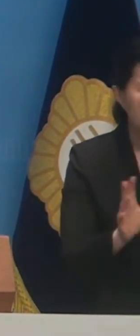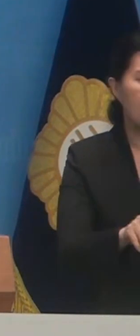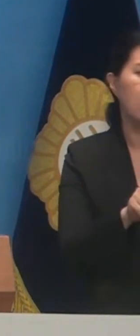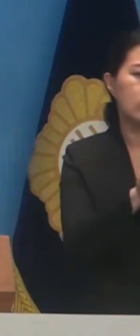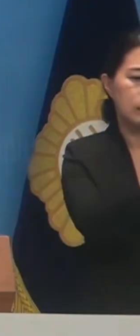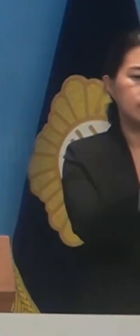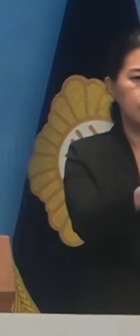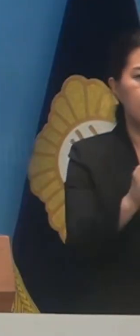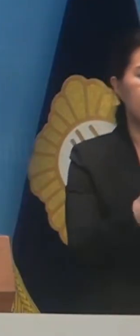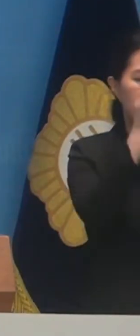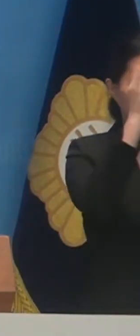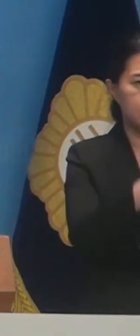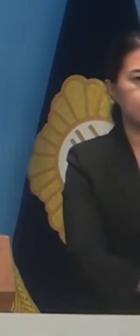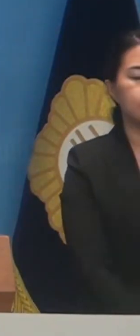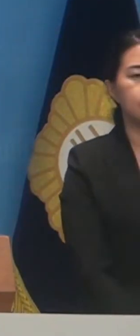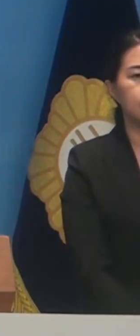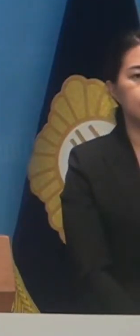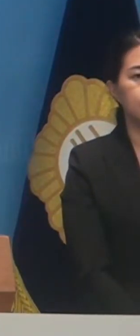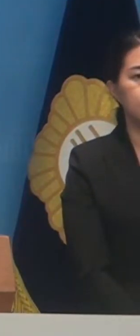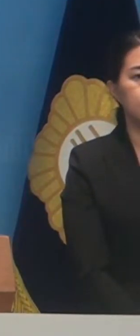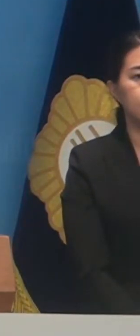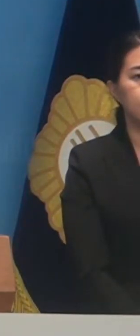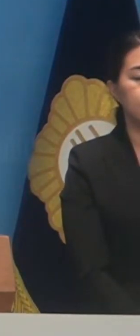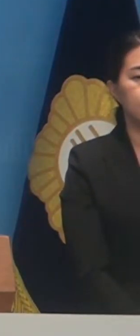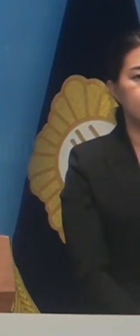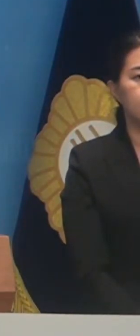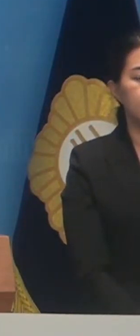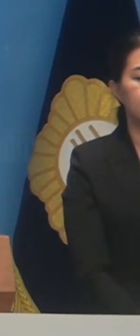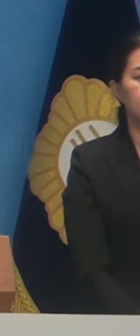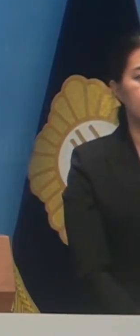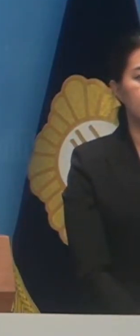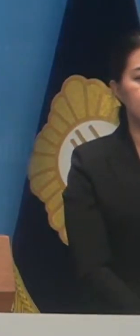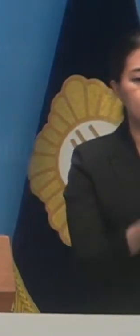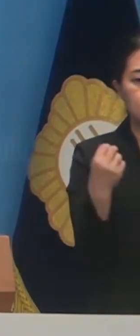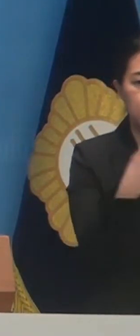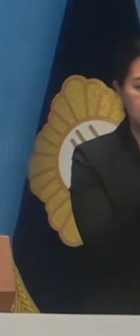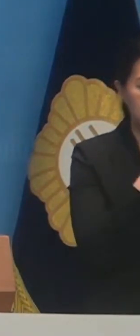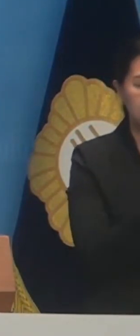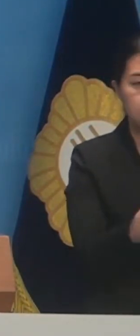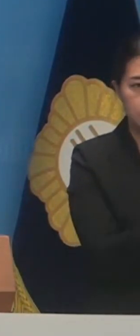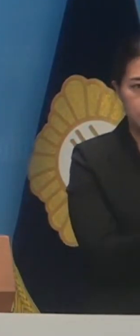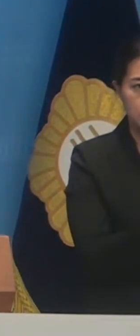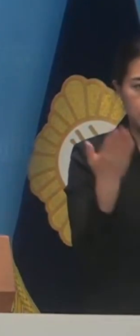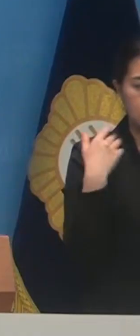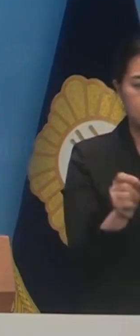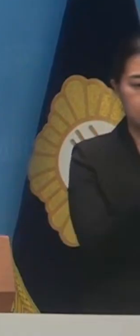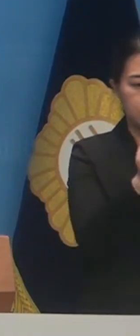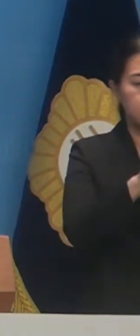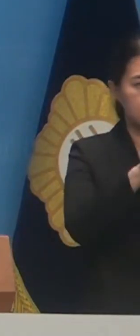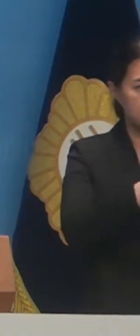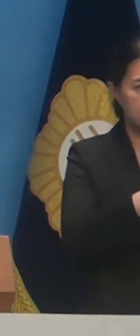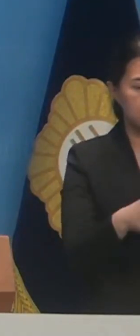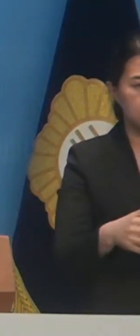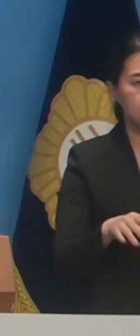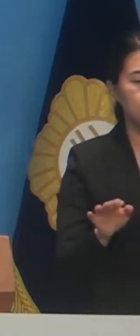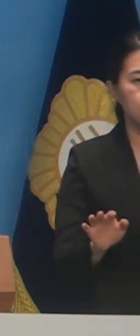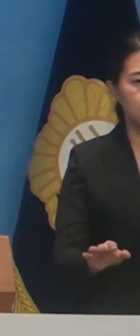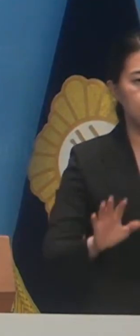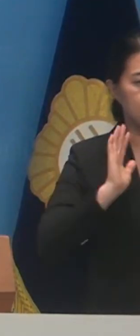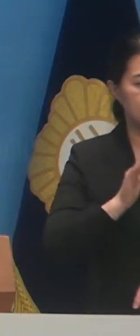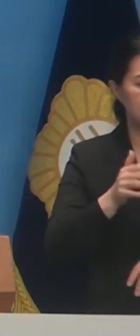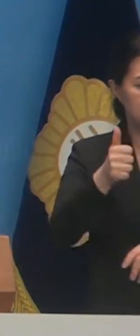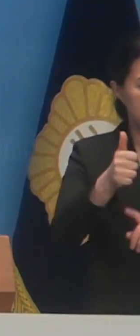돌파한 결과로 나타나고 있는 것입니다. 아울러 민주당은 지난 3월에 당원인